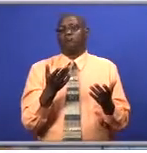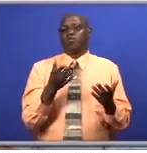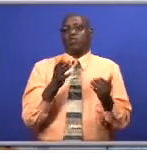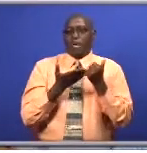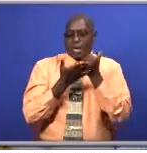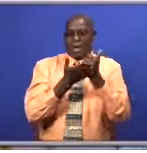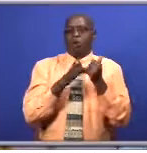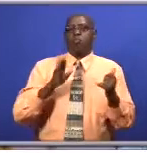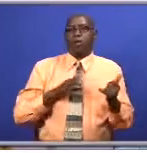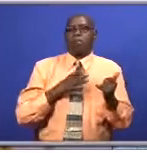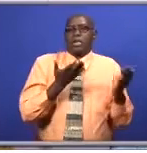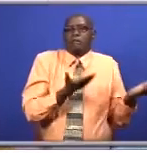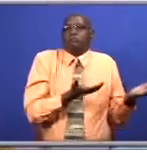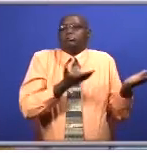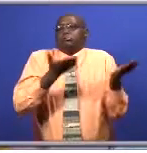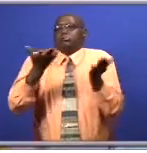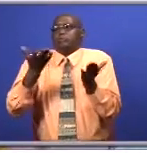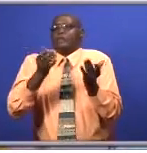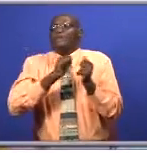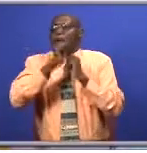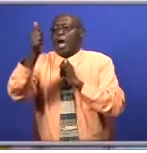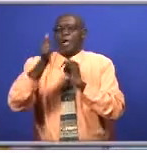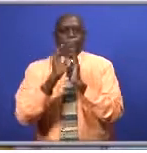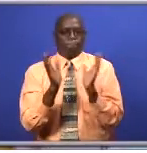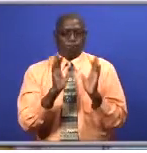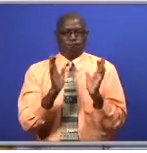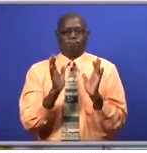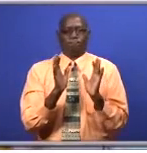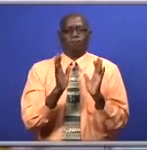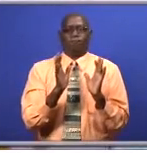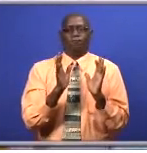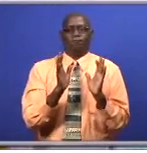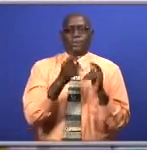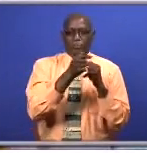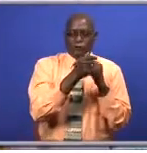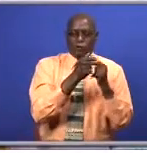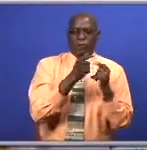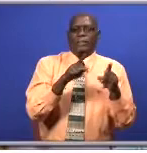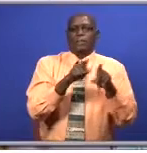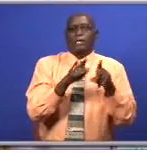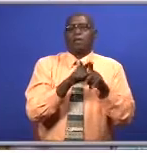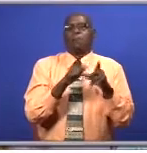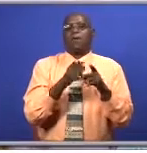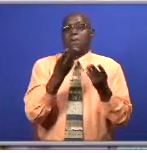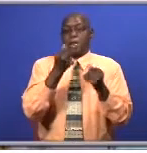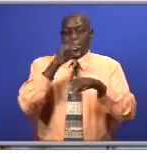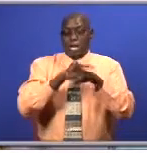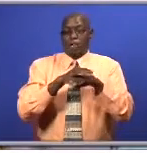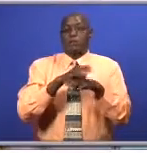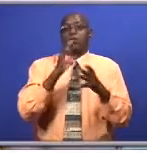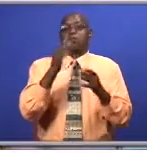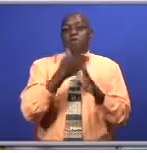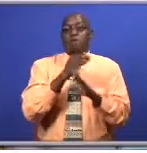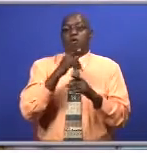hapa zinatengeneza barabara, lakini bado distance ni kubwa sana. Na tukipata pesa pia nitaweka ambulance hapa. Kabla mwaka kuisha